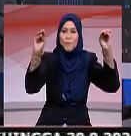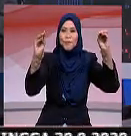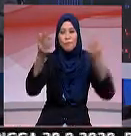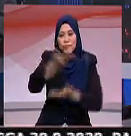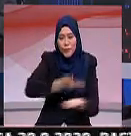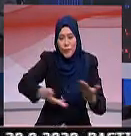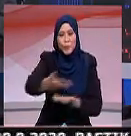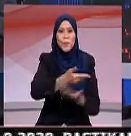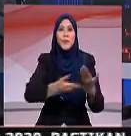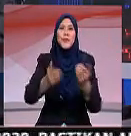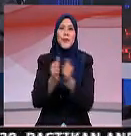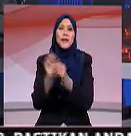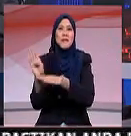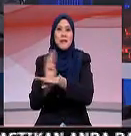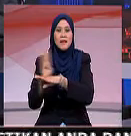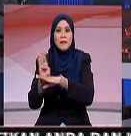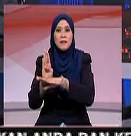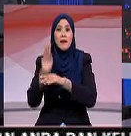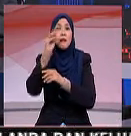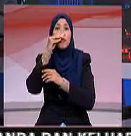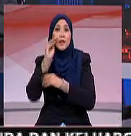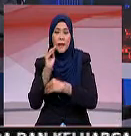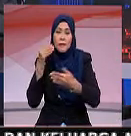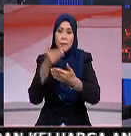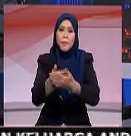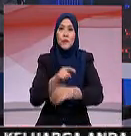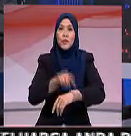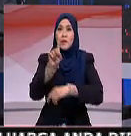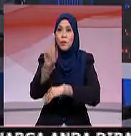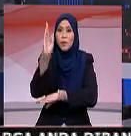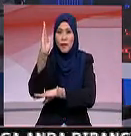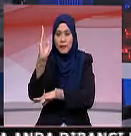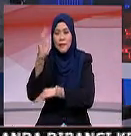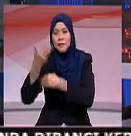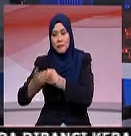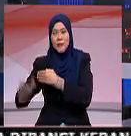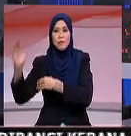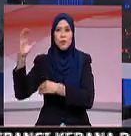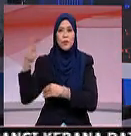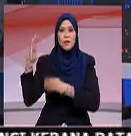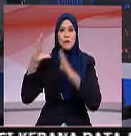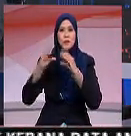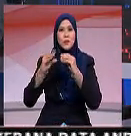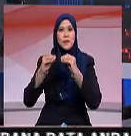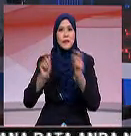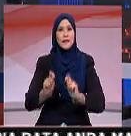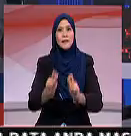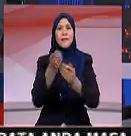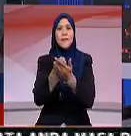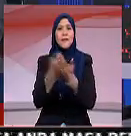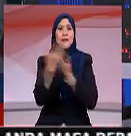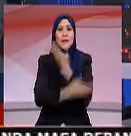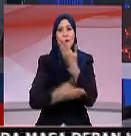peniaga Kyle kira-kira pukul 1 tengah hari tadi selepas selesai memproduksikan masyarakat masyaikh tindakan